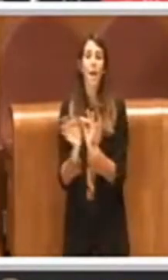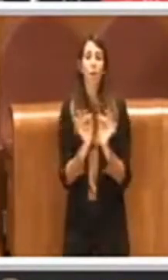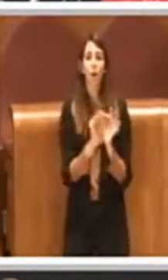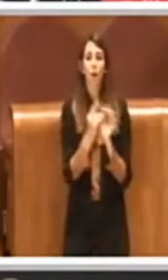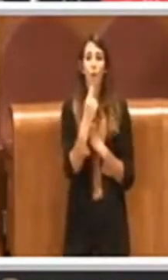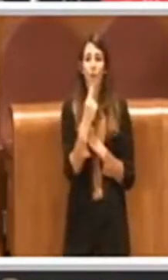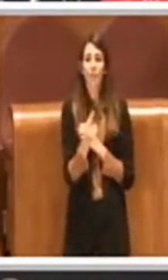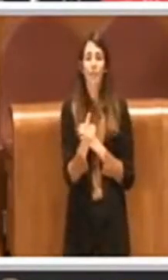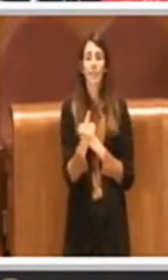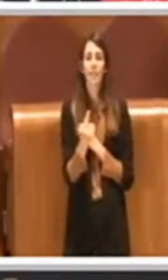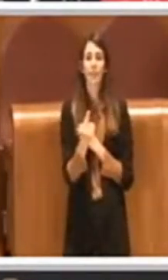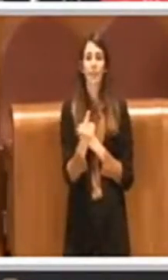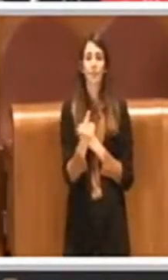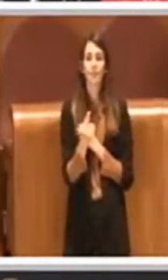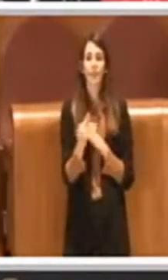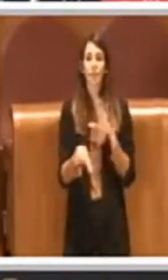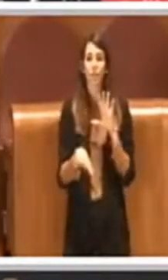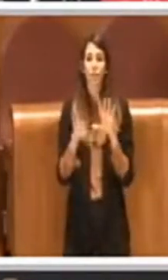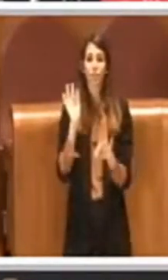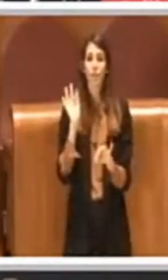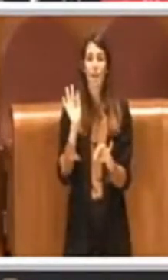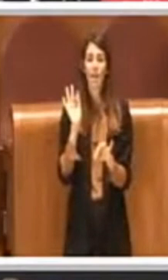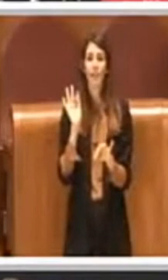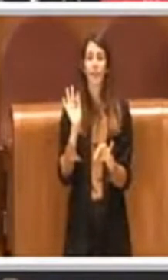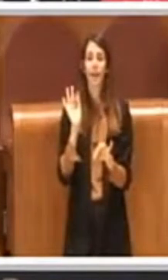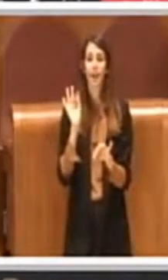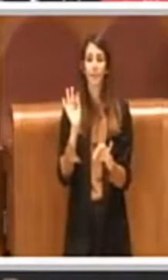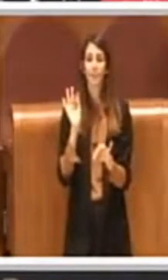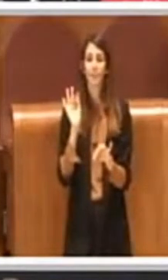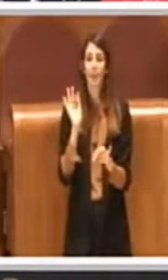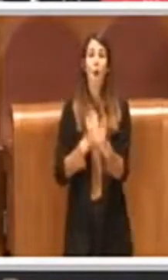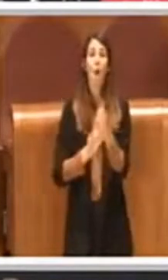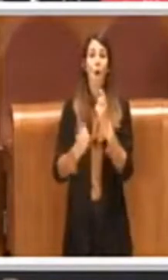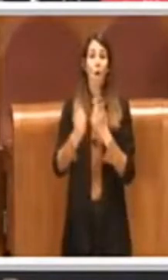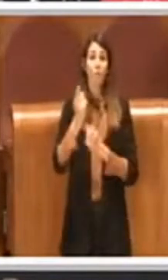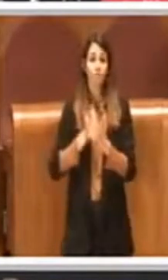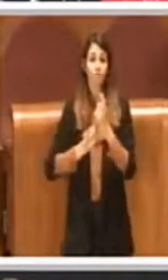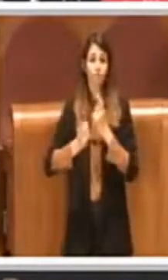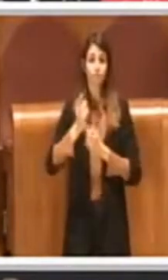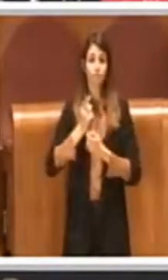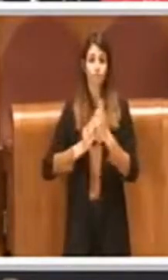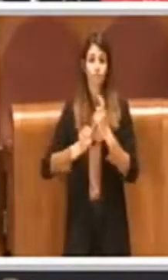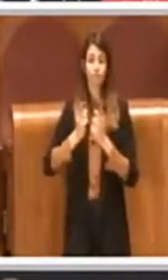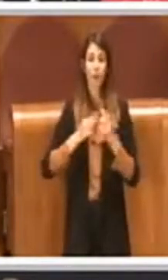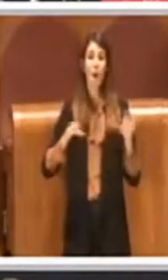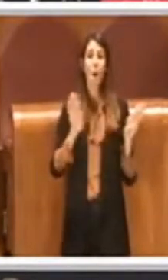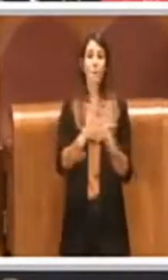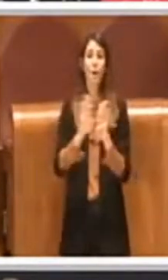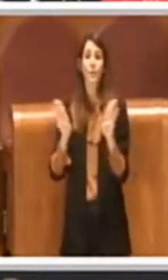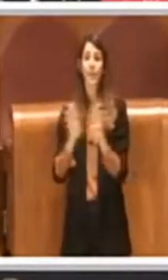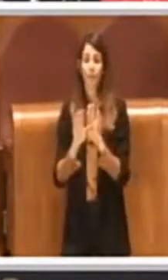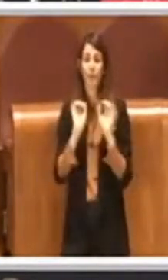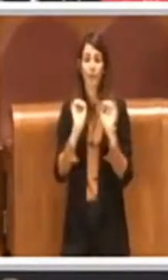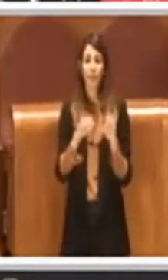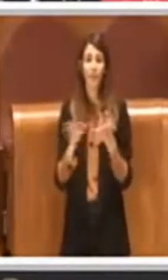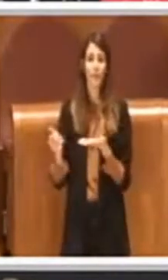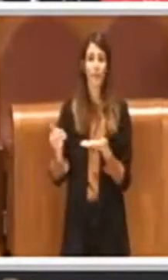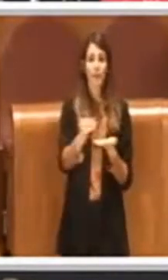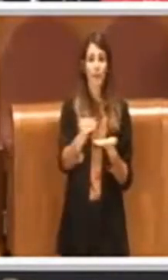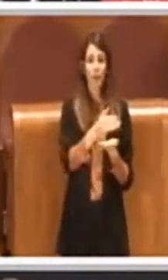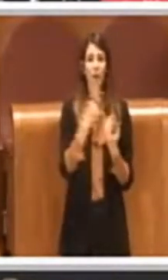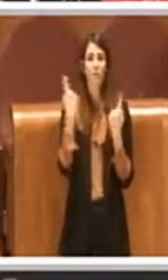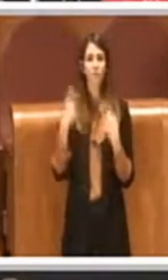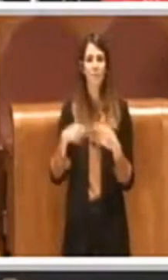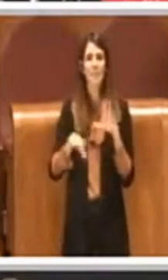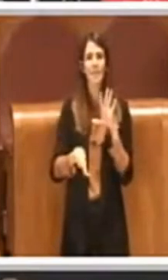questa scelta di dover tornare indietro con il porta a porta su con l'aniene era una scelta